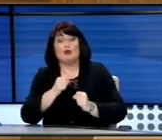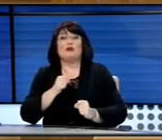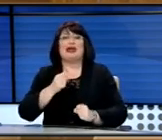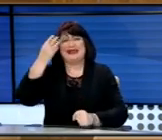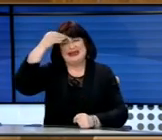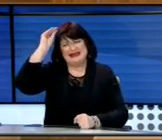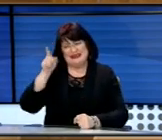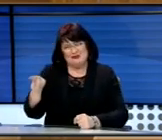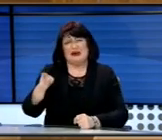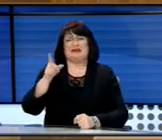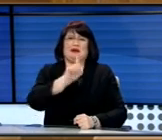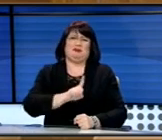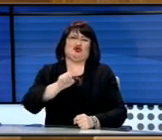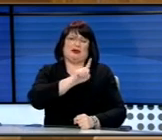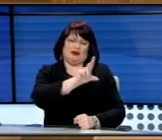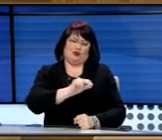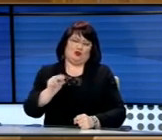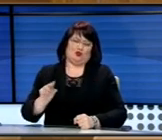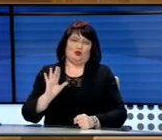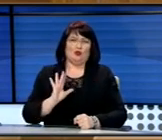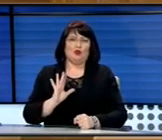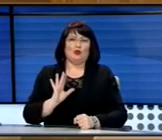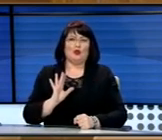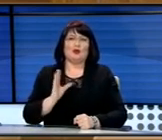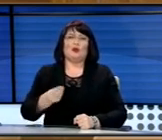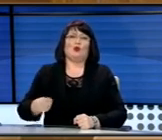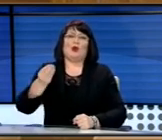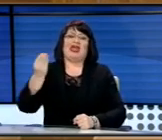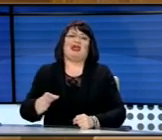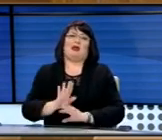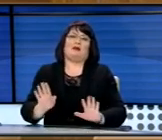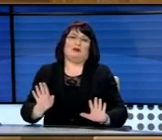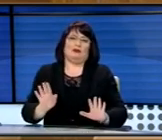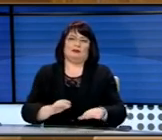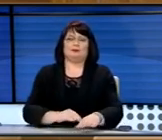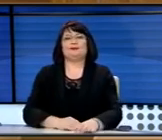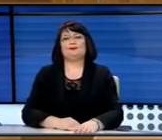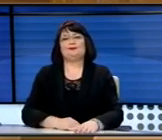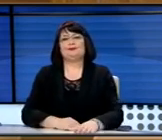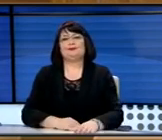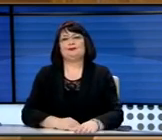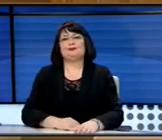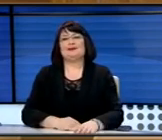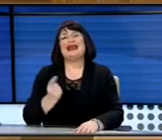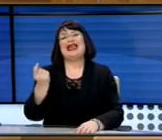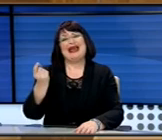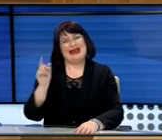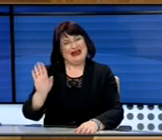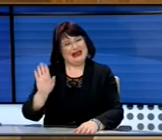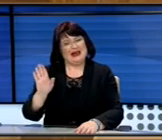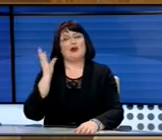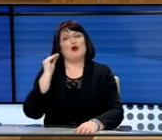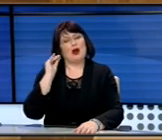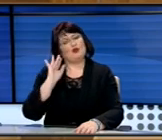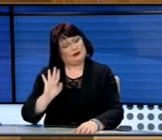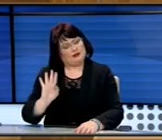κύριε Τσίπρα, θα είναι ακόμα μεγαλύτερες. Εντάξει, λείπουν, δεν πειράζει, ακούνε όμως.